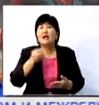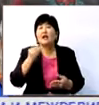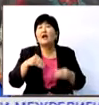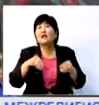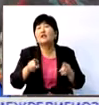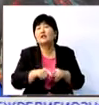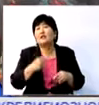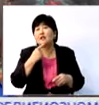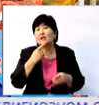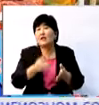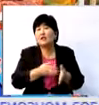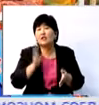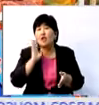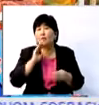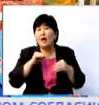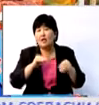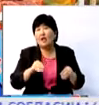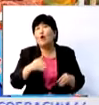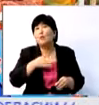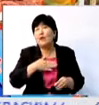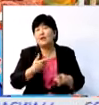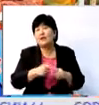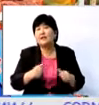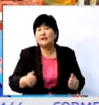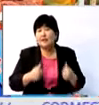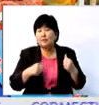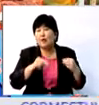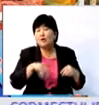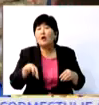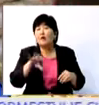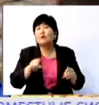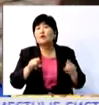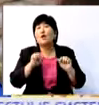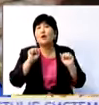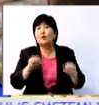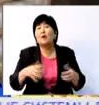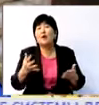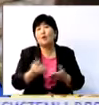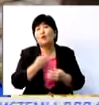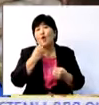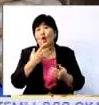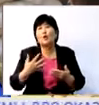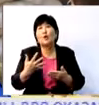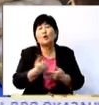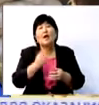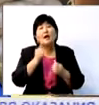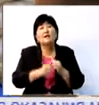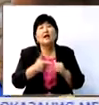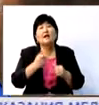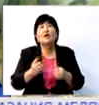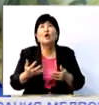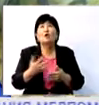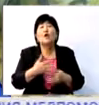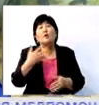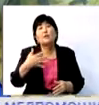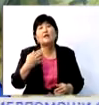тоже испытали недостаток поливной воды. Благодаря самоотверженному труду все-таки смогли получить хороший урожай. С каждого гектара собрано